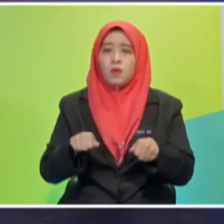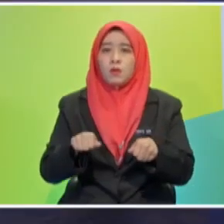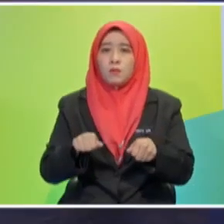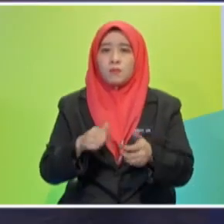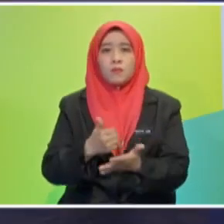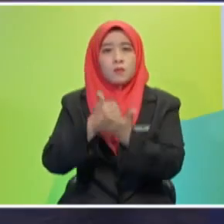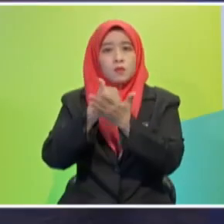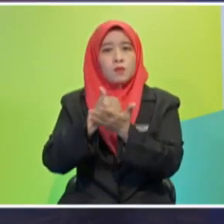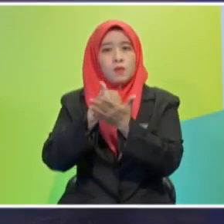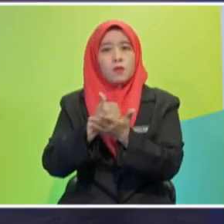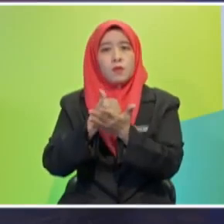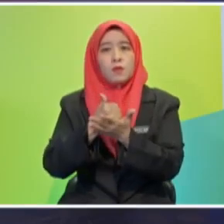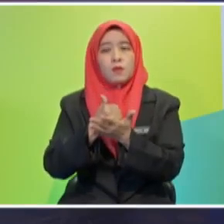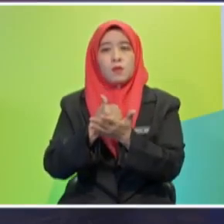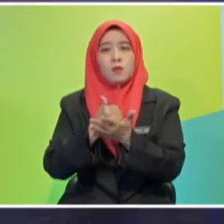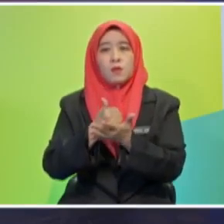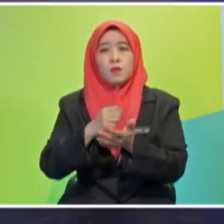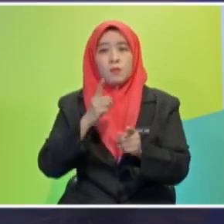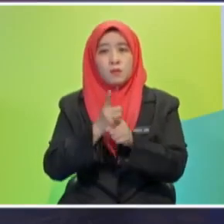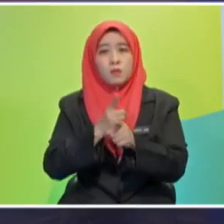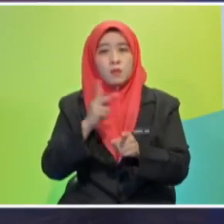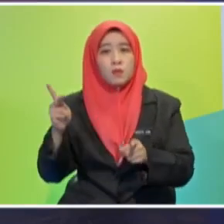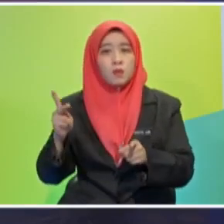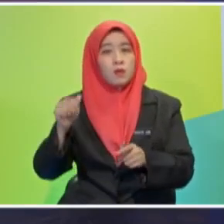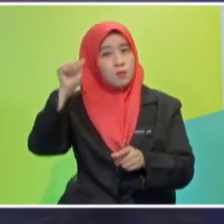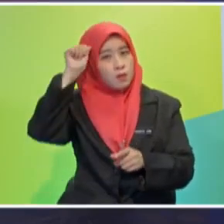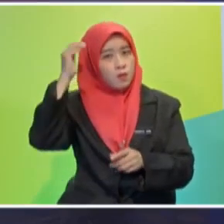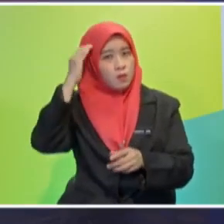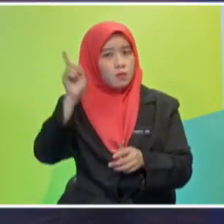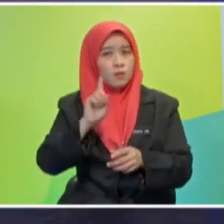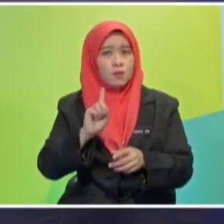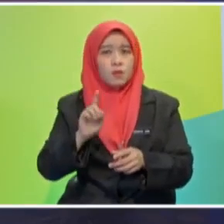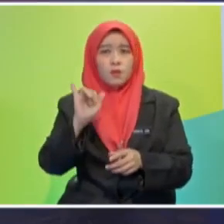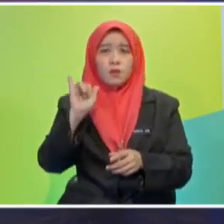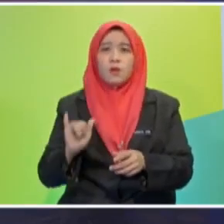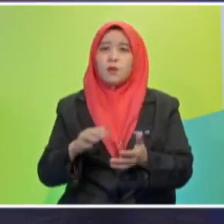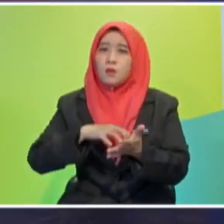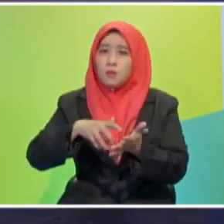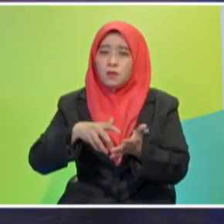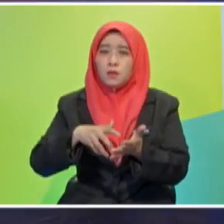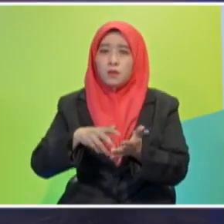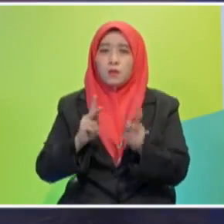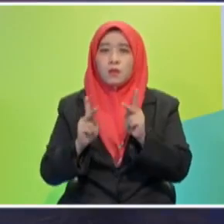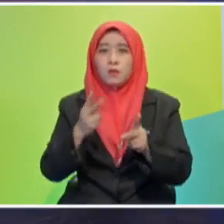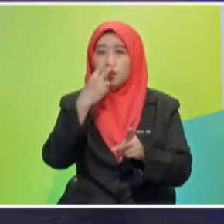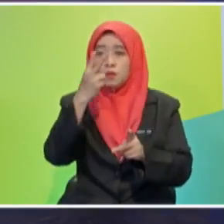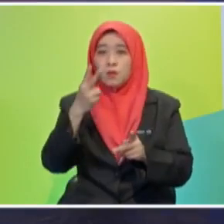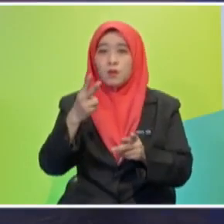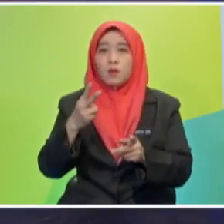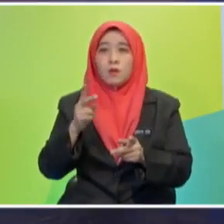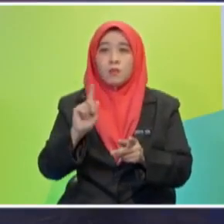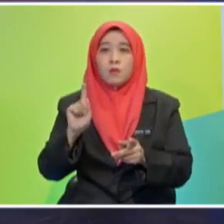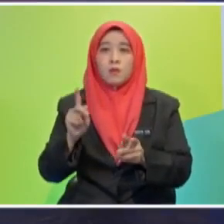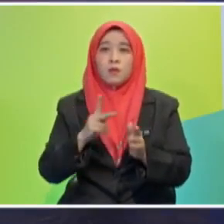ke, Aiman? Aiman tahu tak komponen mana yang rosak ni? Kalau saya tengok kipas ni, cikgu, tak ada nampak pula rosaknya, tapi adalah berasap